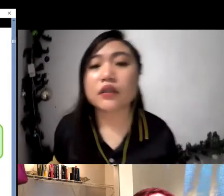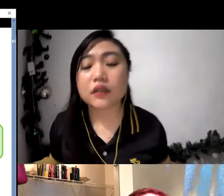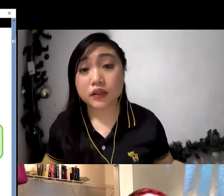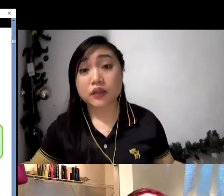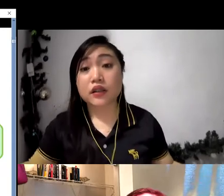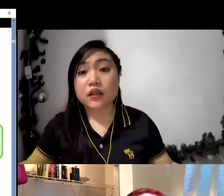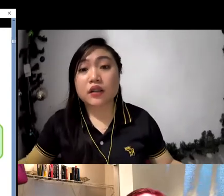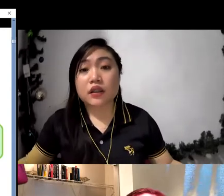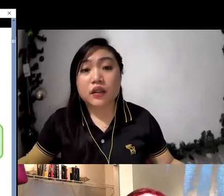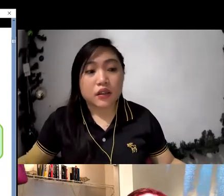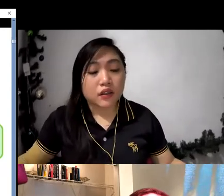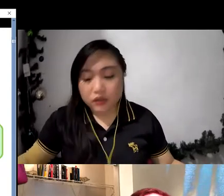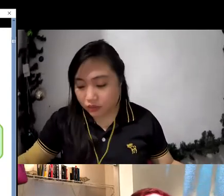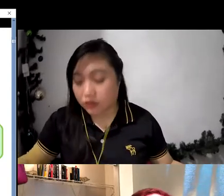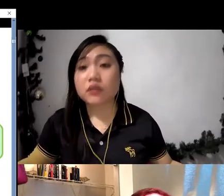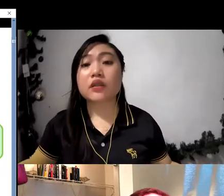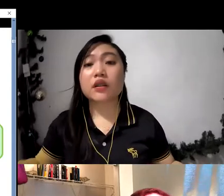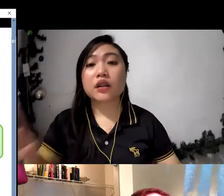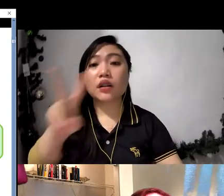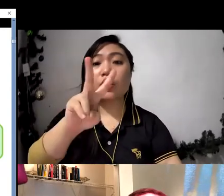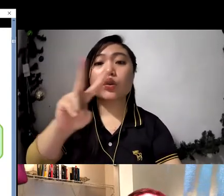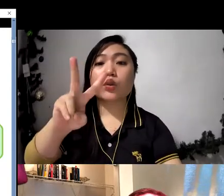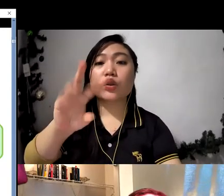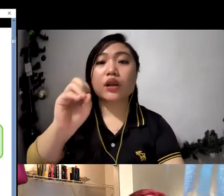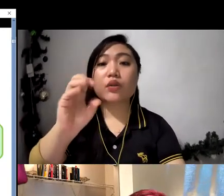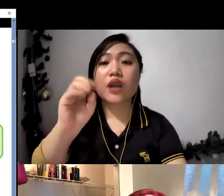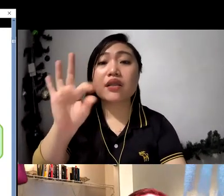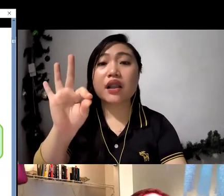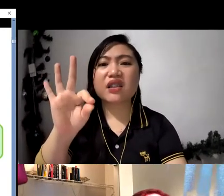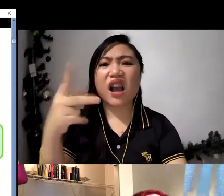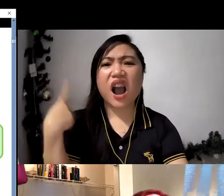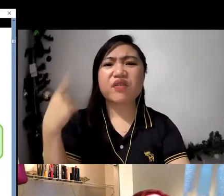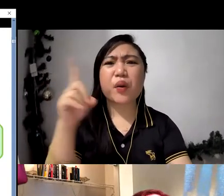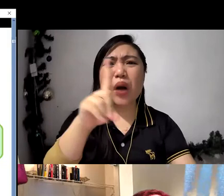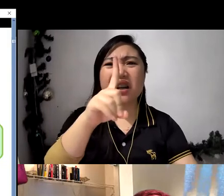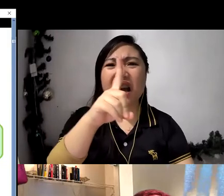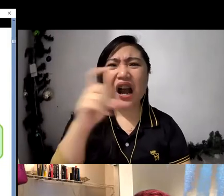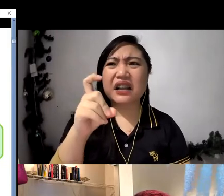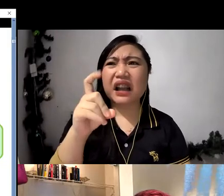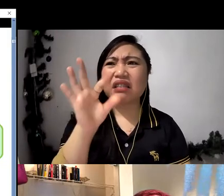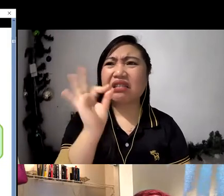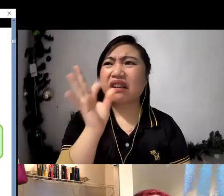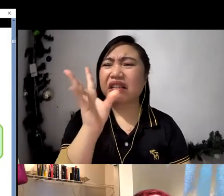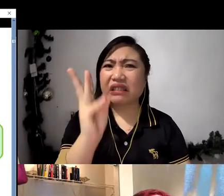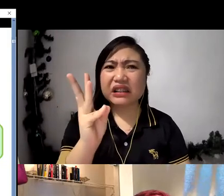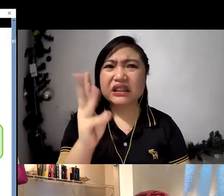it right, for example, in 2009 we have 196, no? So